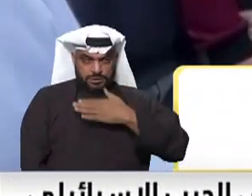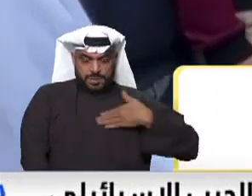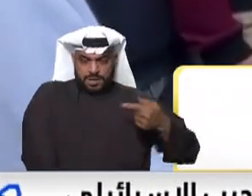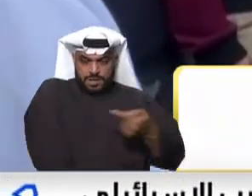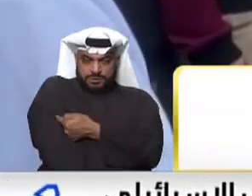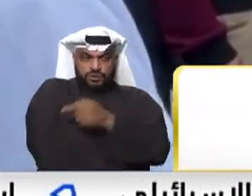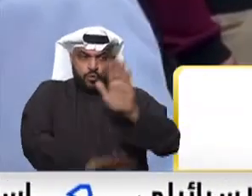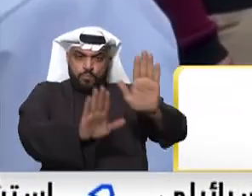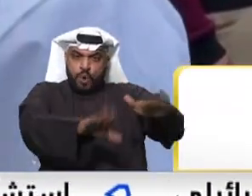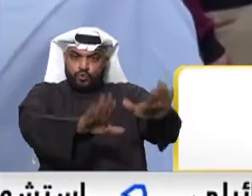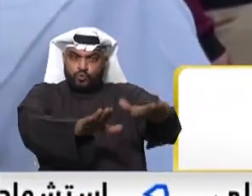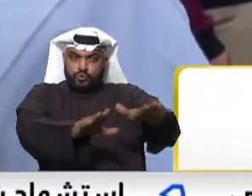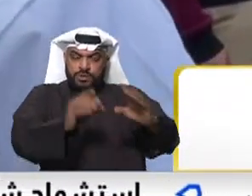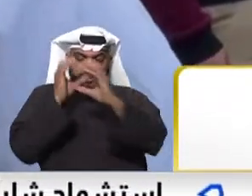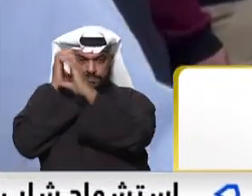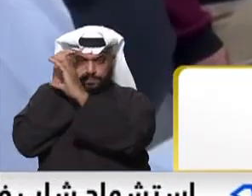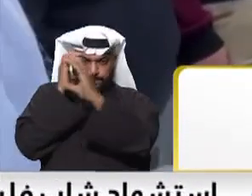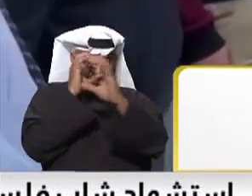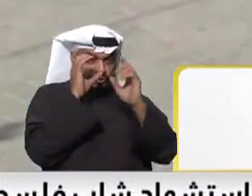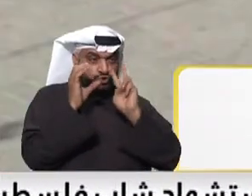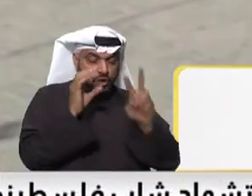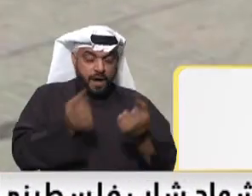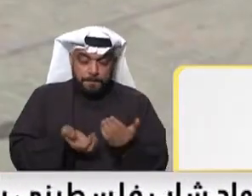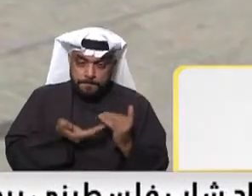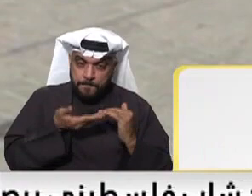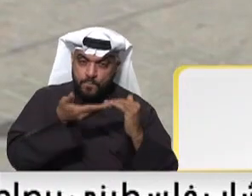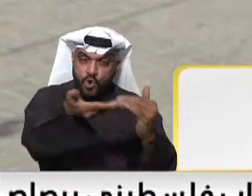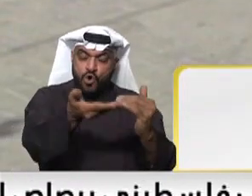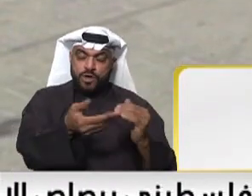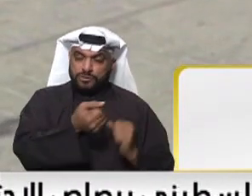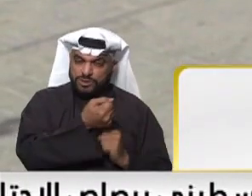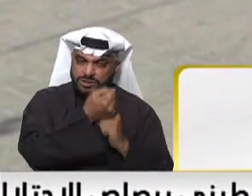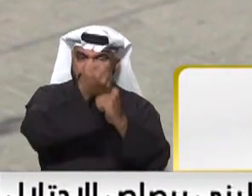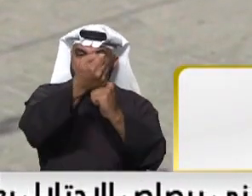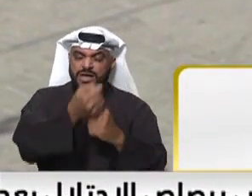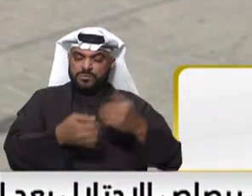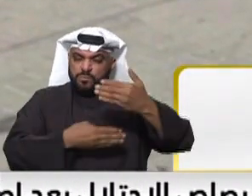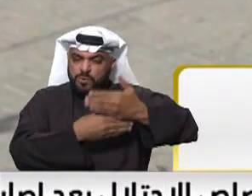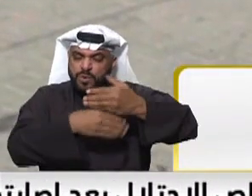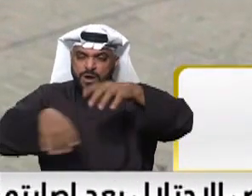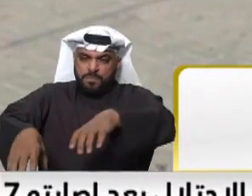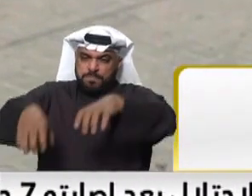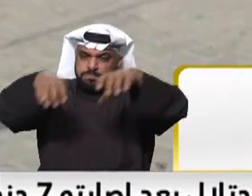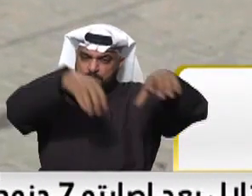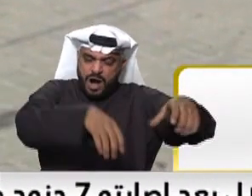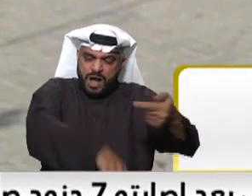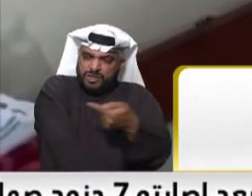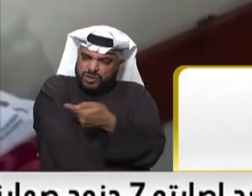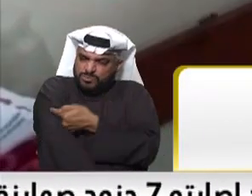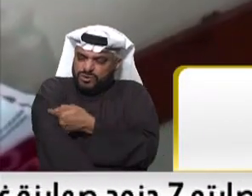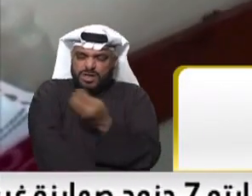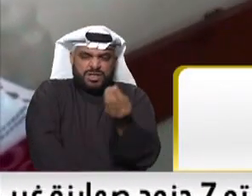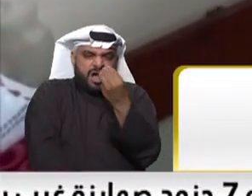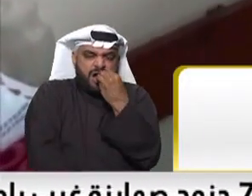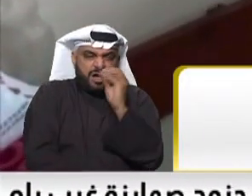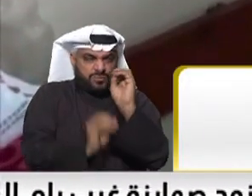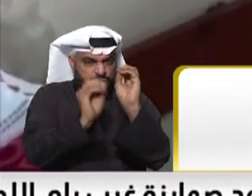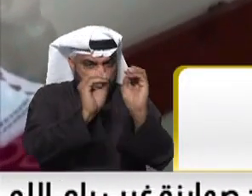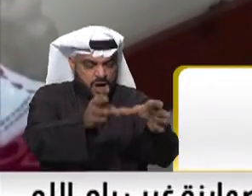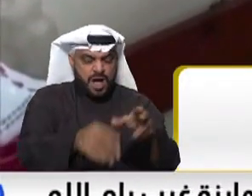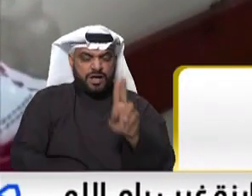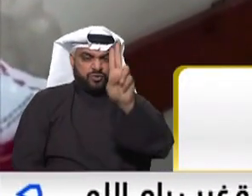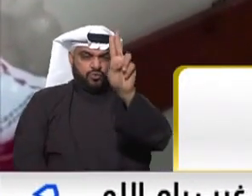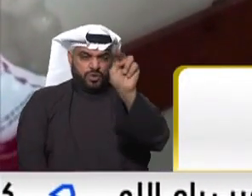موجودان هنا اليوم لبدء الدعم والاعداد لانشاء مراكز لتحقيق الاستقرار والتغذيه مدير برنامج